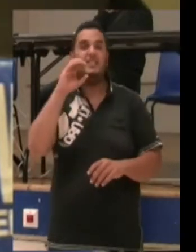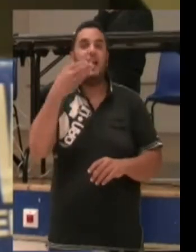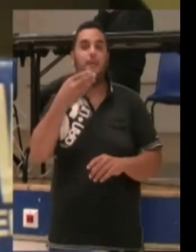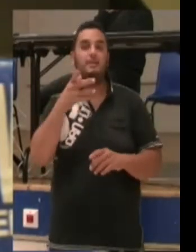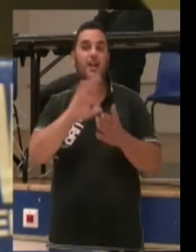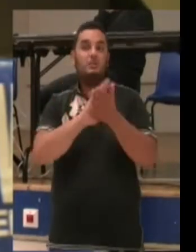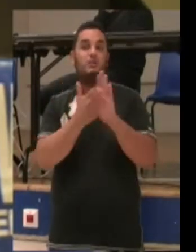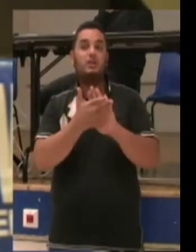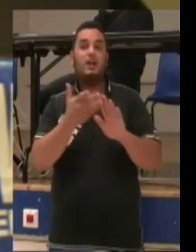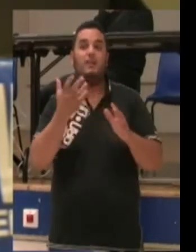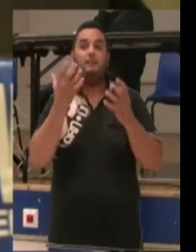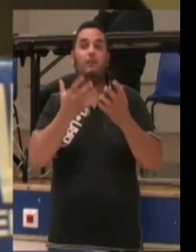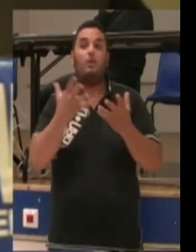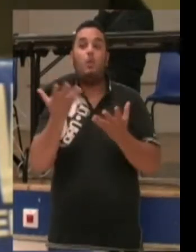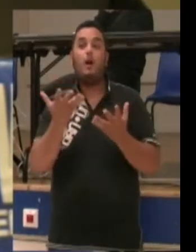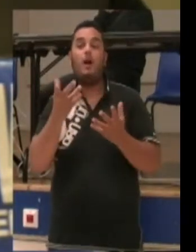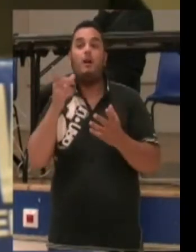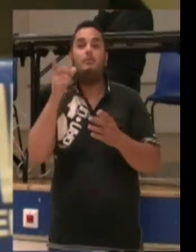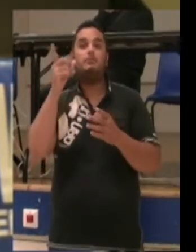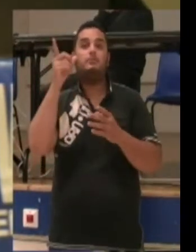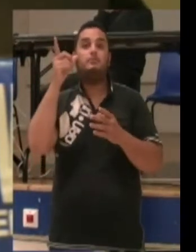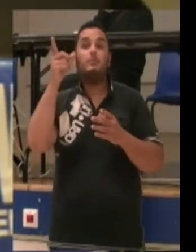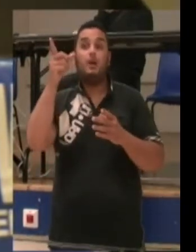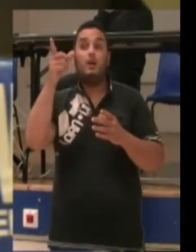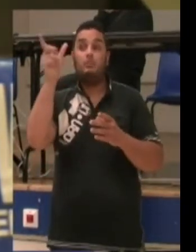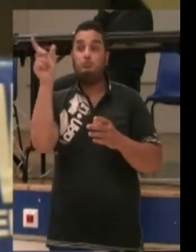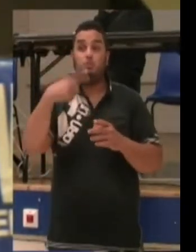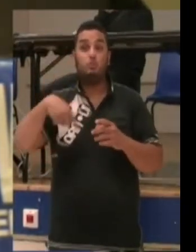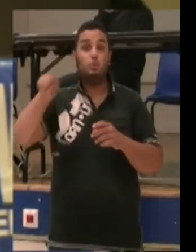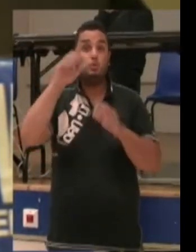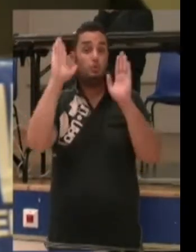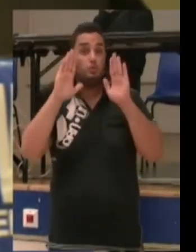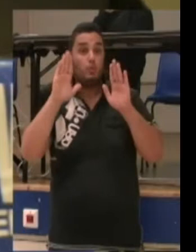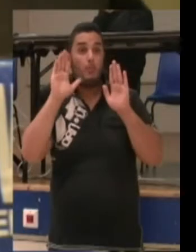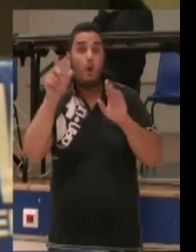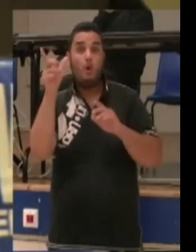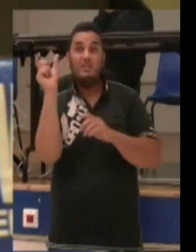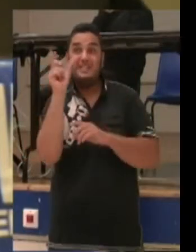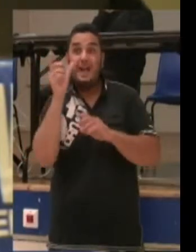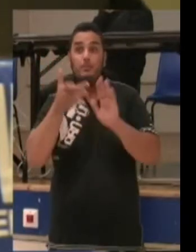bien c'est faire en sorte que les musulmans se responsabilisent pour